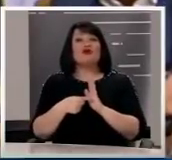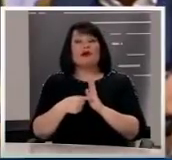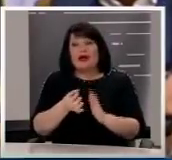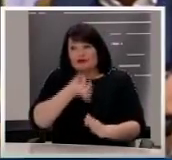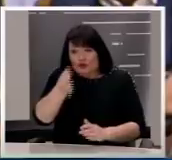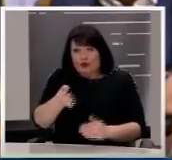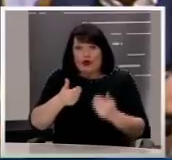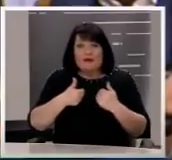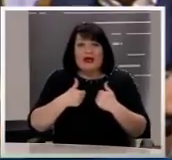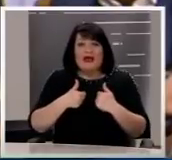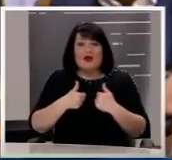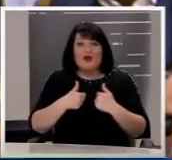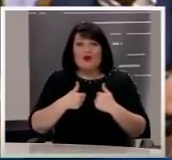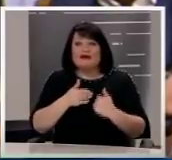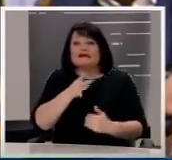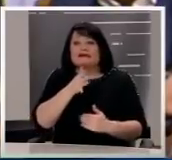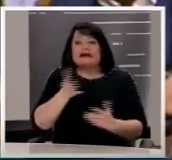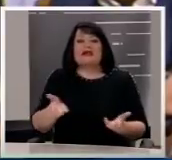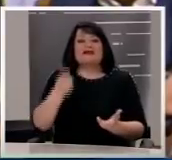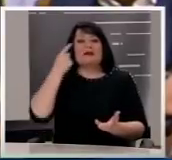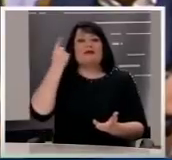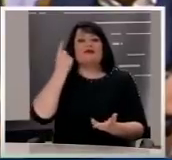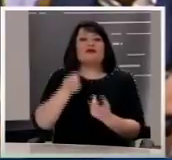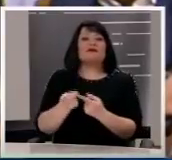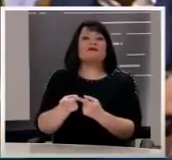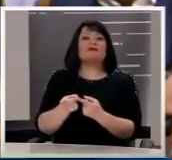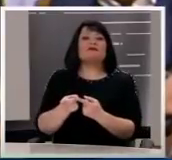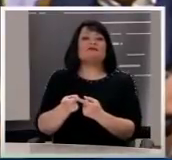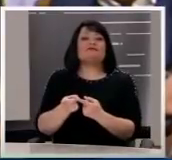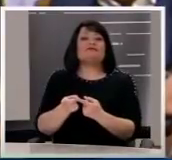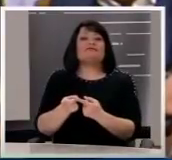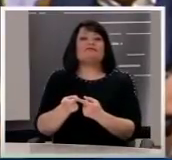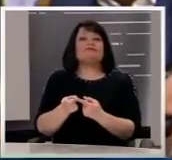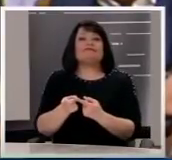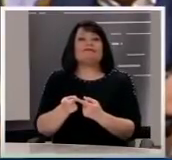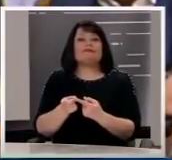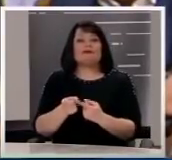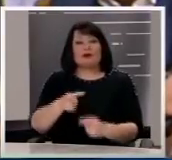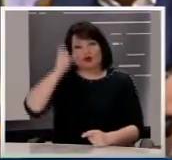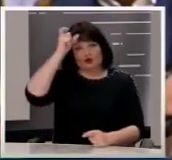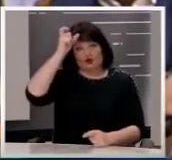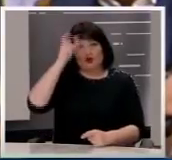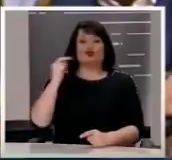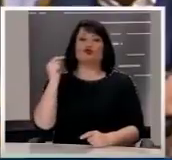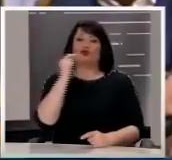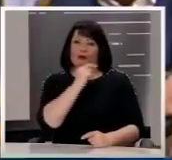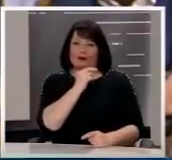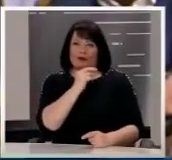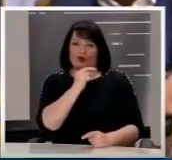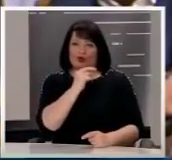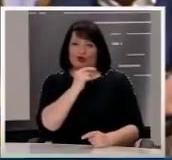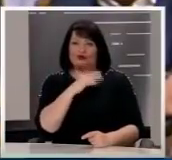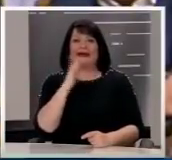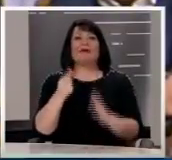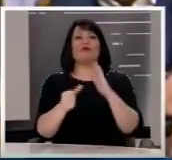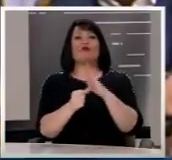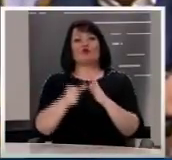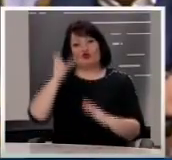εγώ, τη δική σας επιπολαιότητα. Κύριε Μητσοτάκη, τον Τούρκο Πρωθυπουργό ή τον Τούρκο